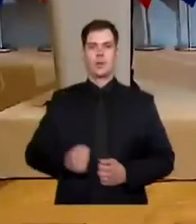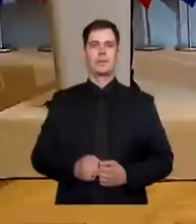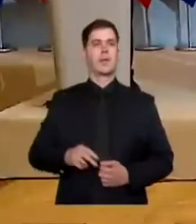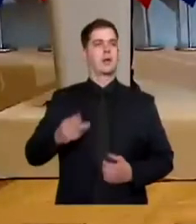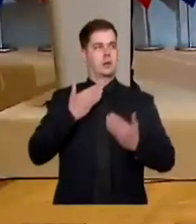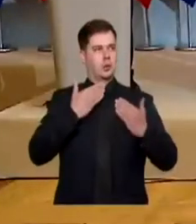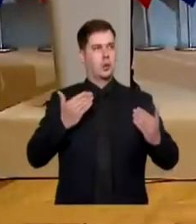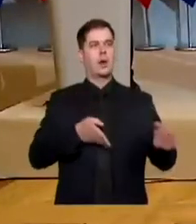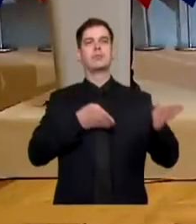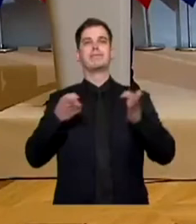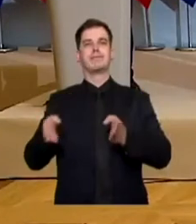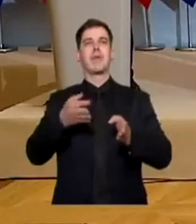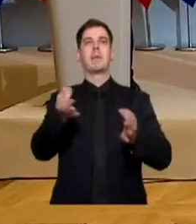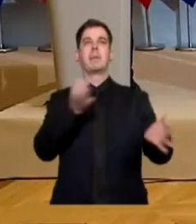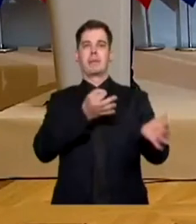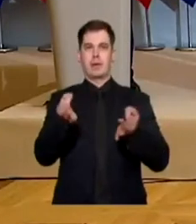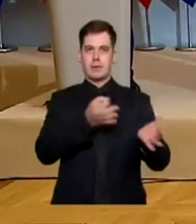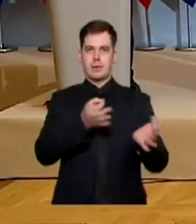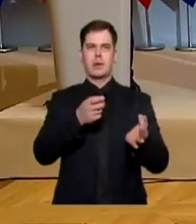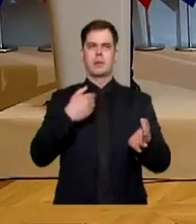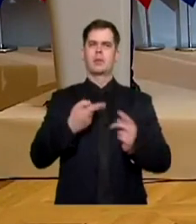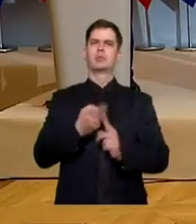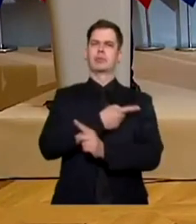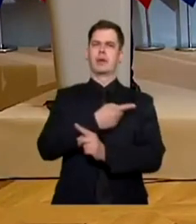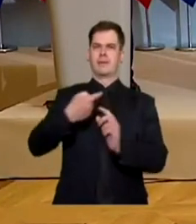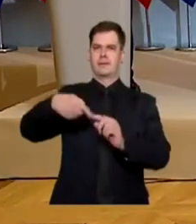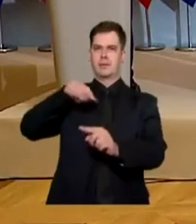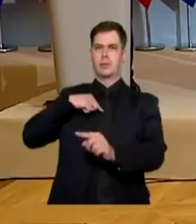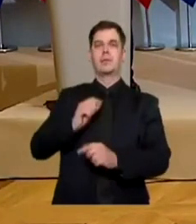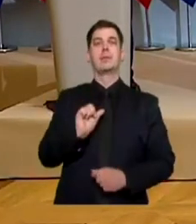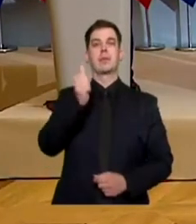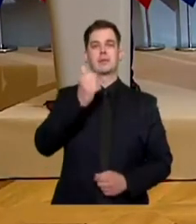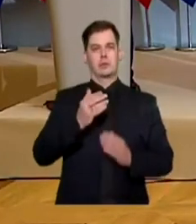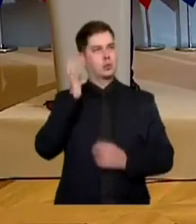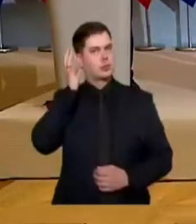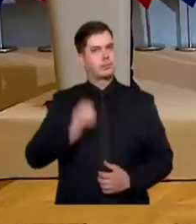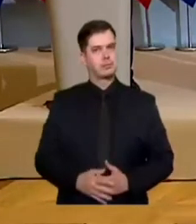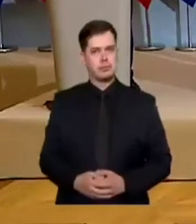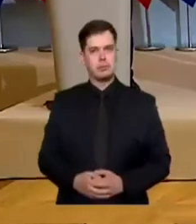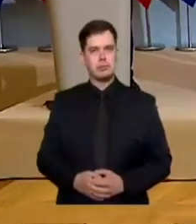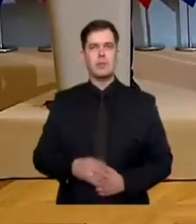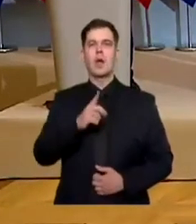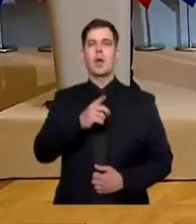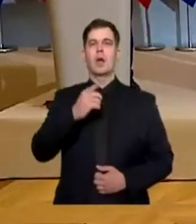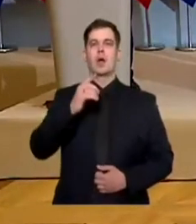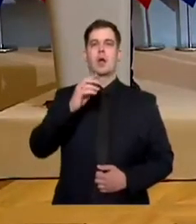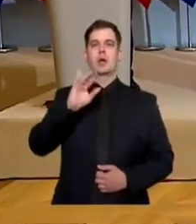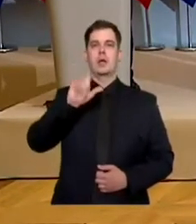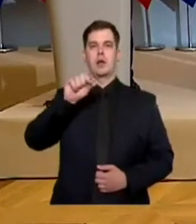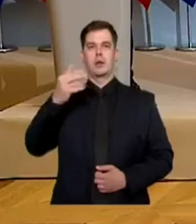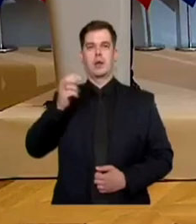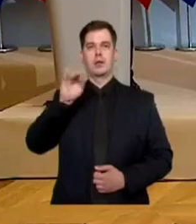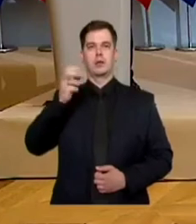panie ministrze. Teraz będą zadawane pytania, które zostały przesłane przed konferencją. Bardzo proszę o pierwsze pytanie. Pani redaktor Mara